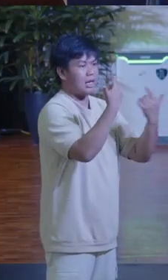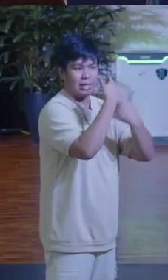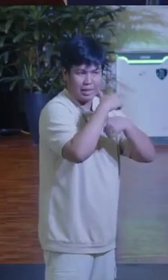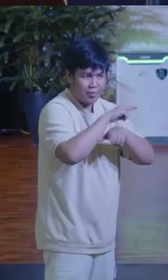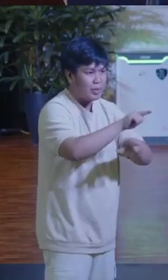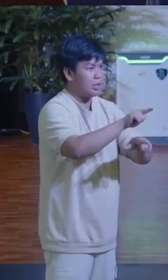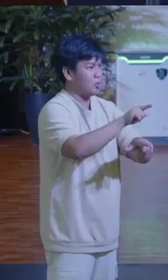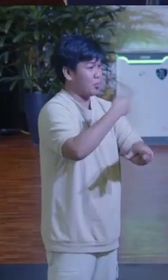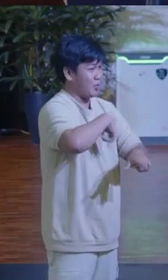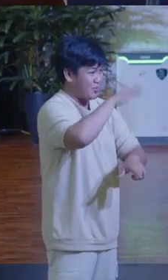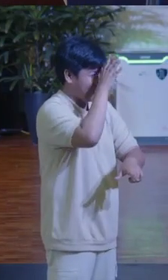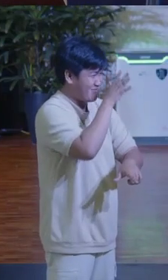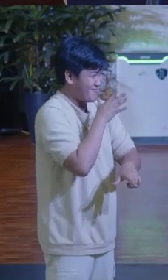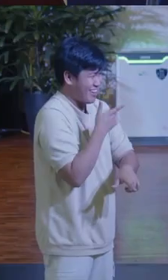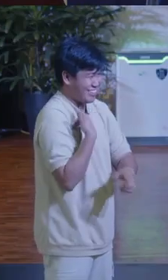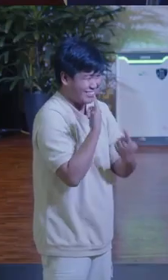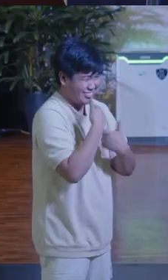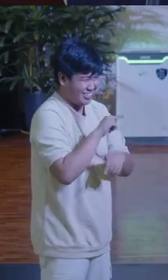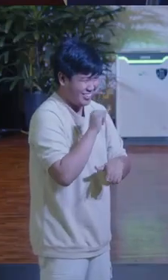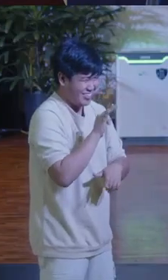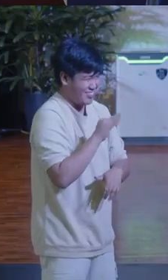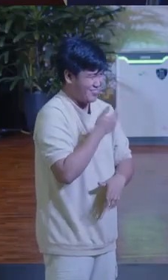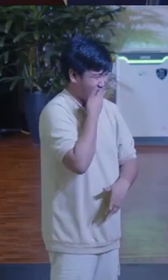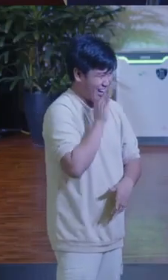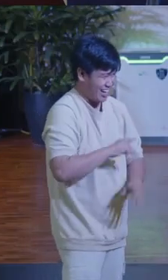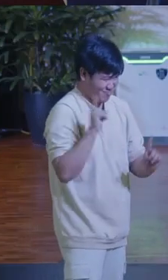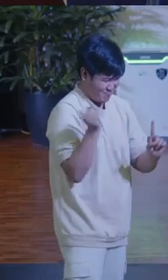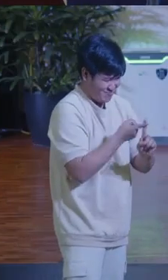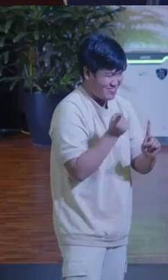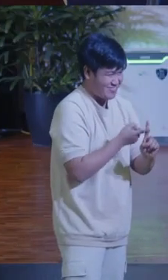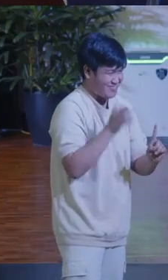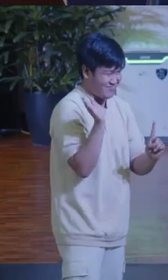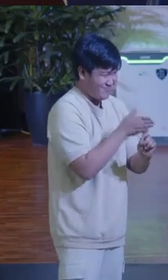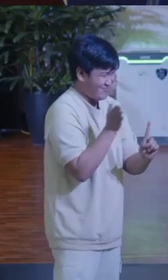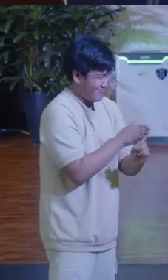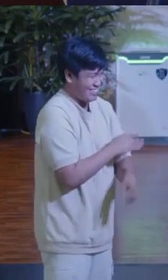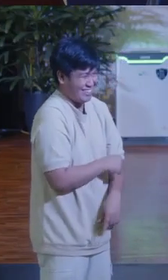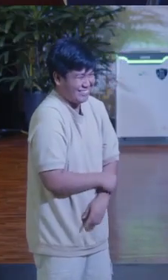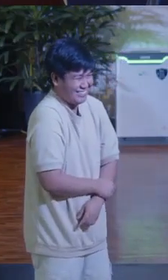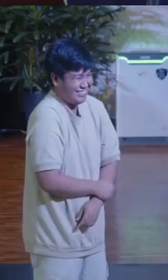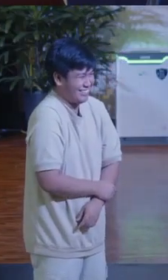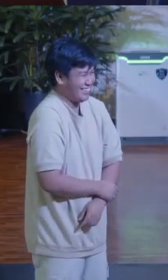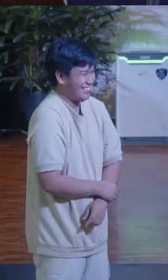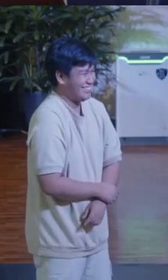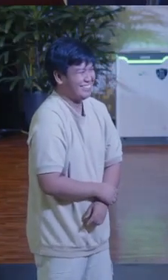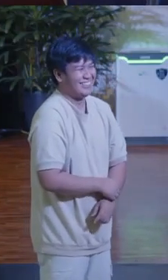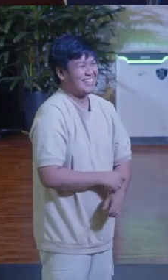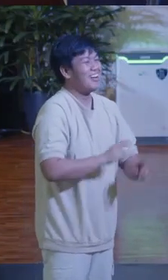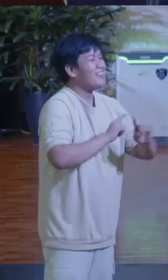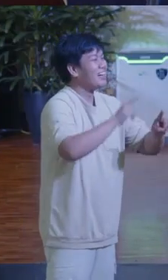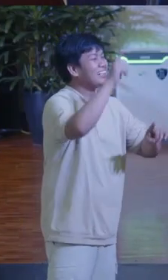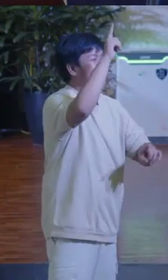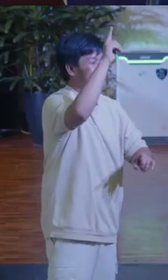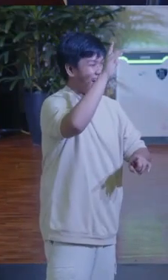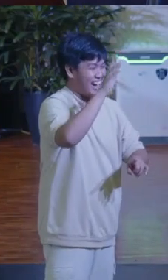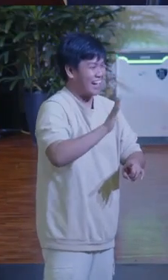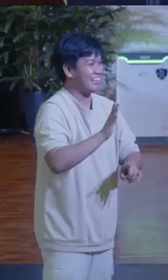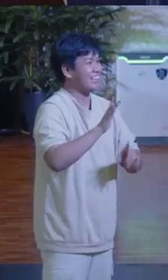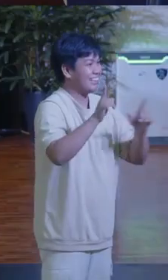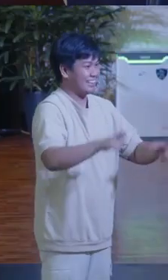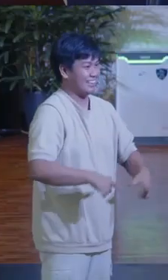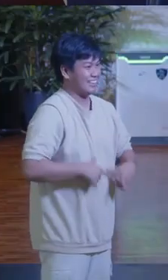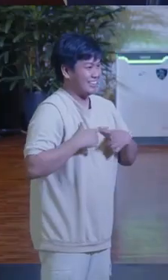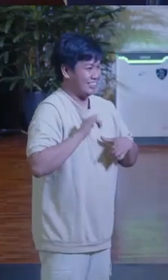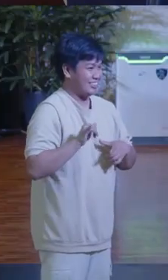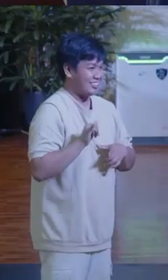Kapag ang ating mga puso ay binuhay ng Diyos at tayo ay kanyang binigyan ng buhay na maguli sa ating pagkakamatay